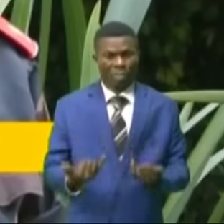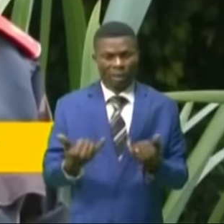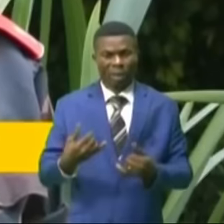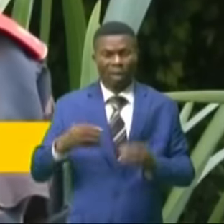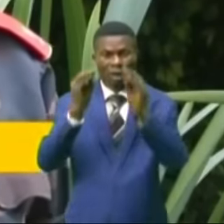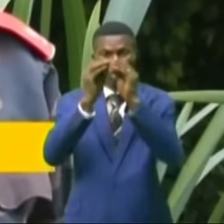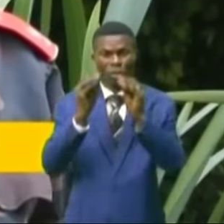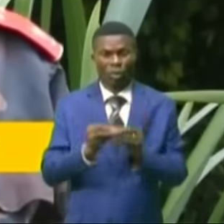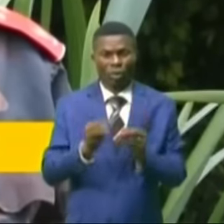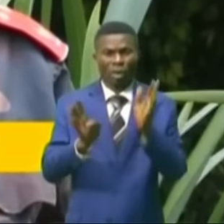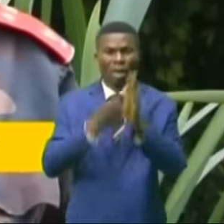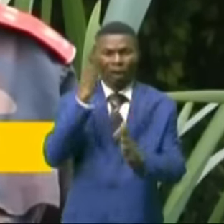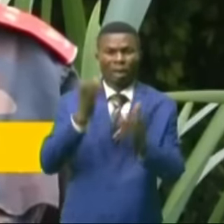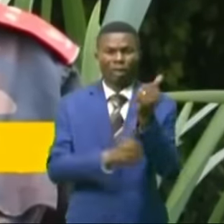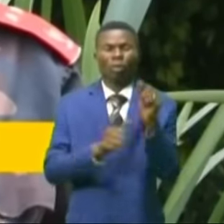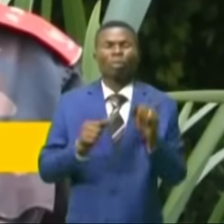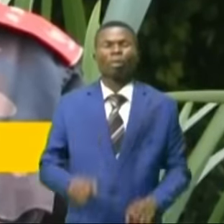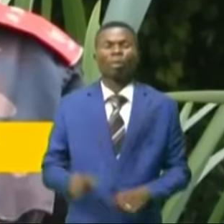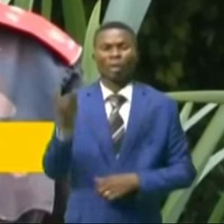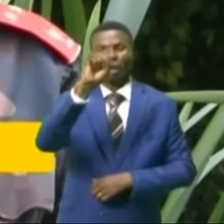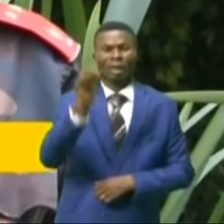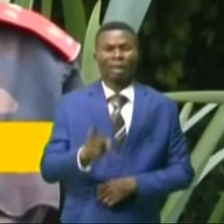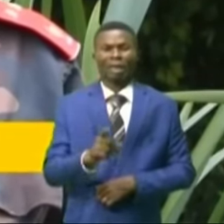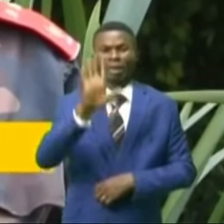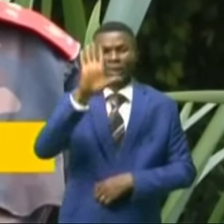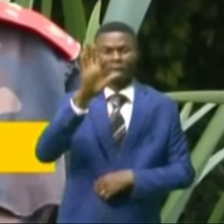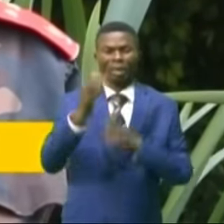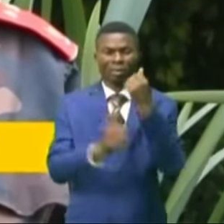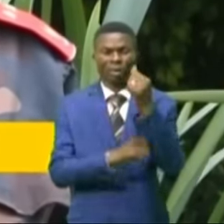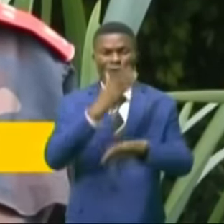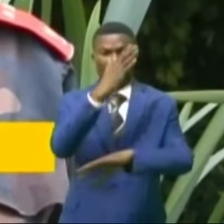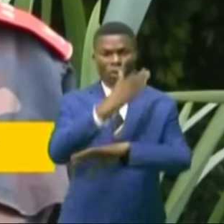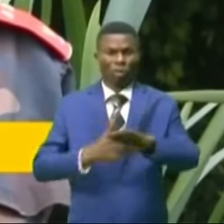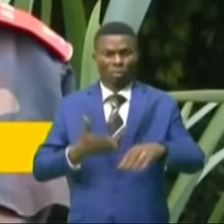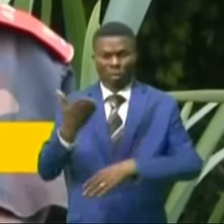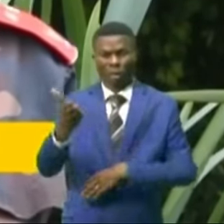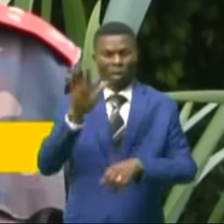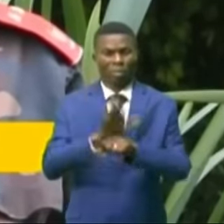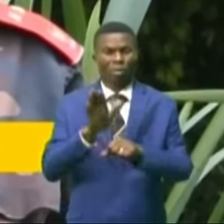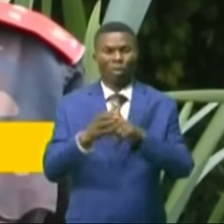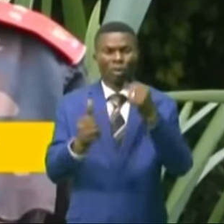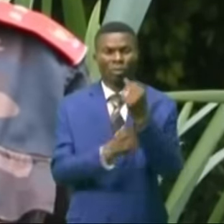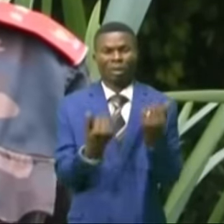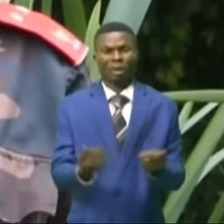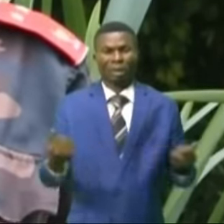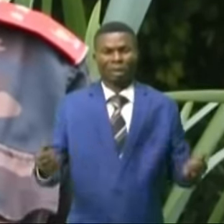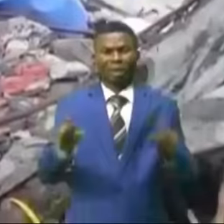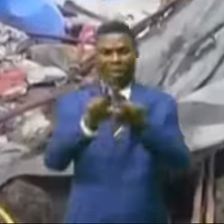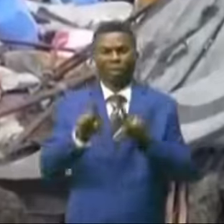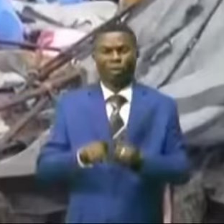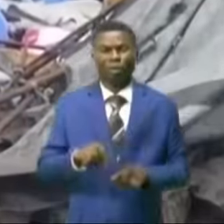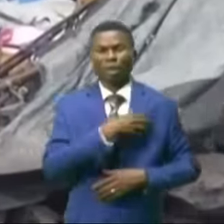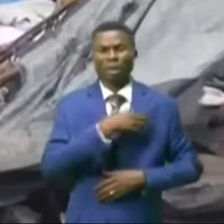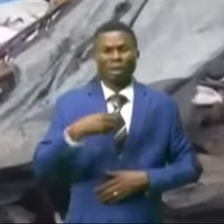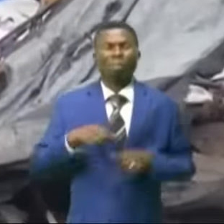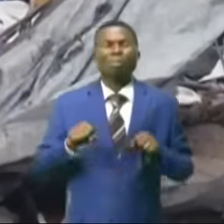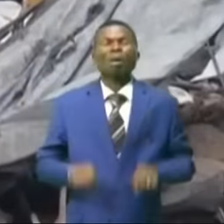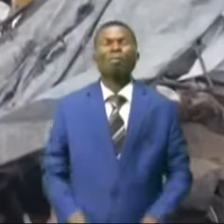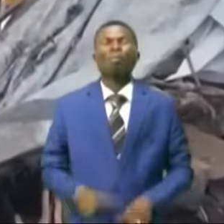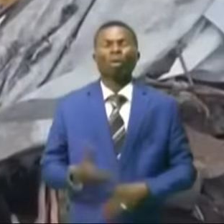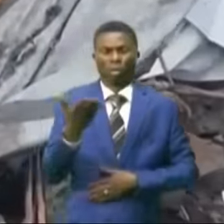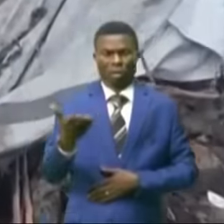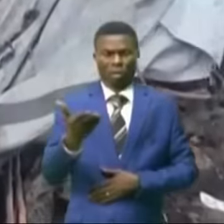avons 14 morts et 35 blessés. Et en grand nombre, ce sont les enfants et les femmes. Le général-major